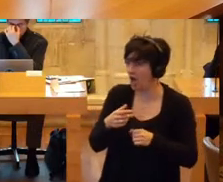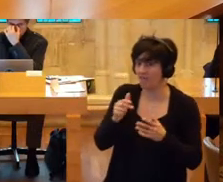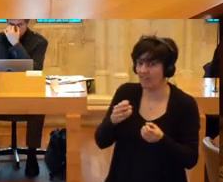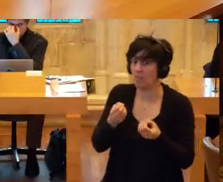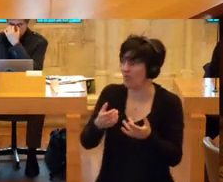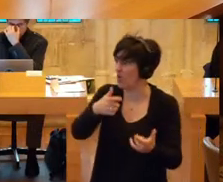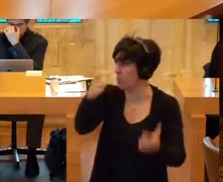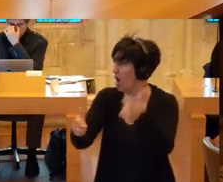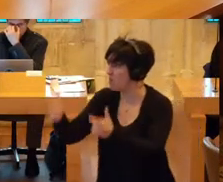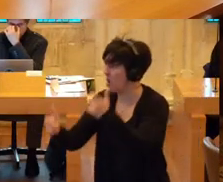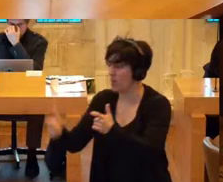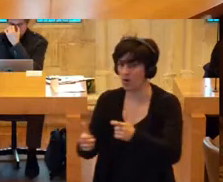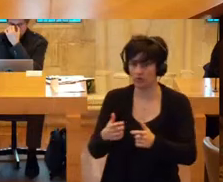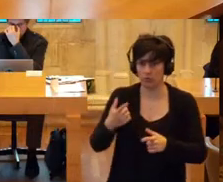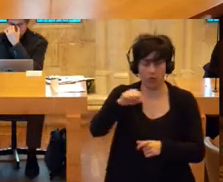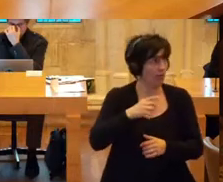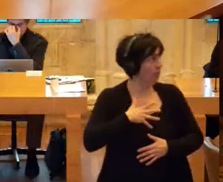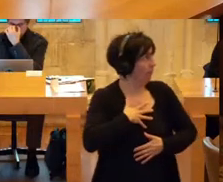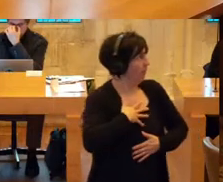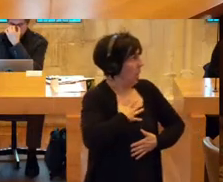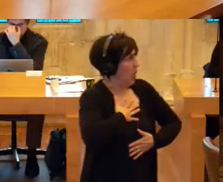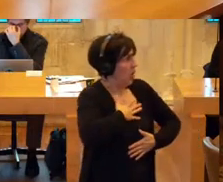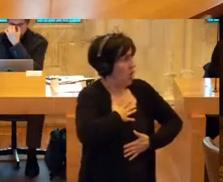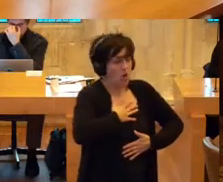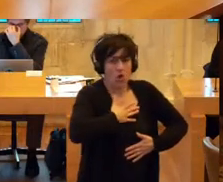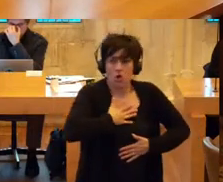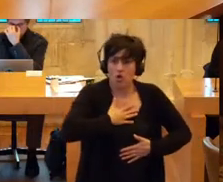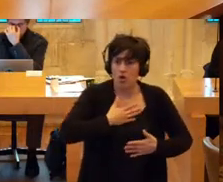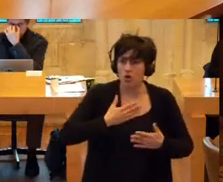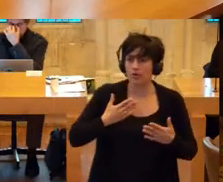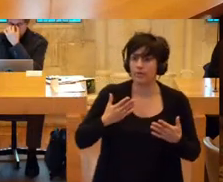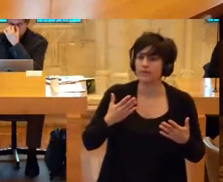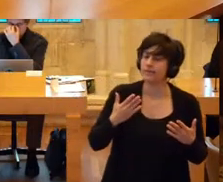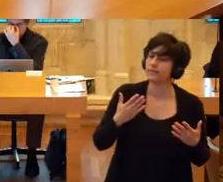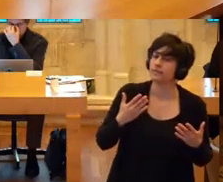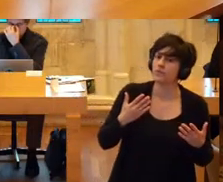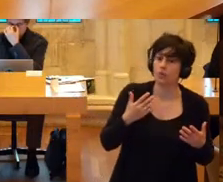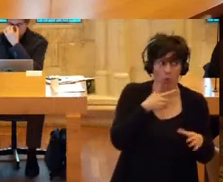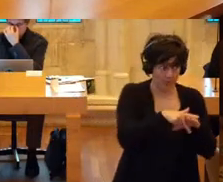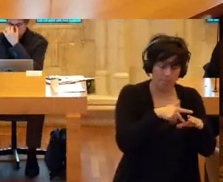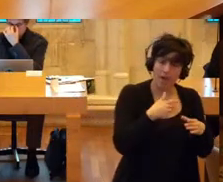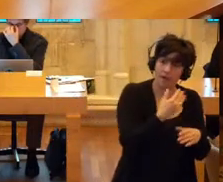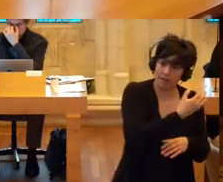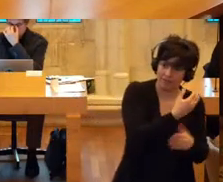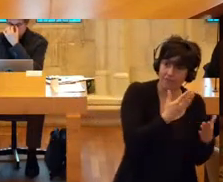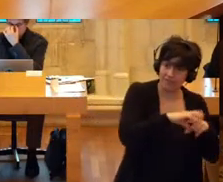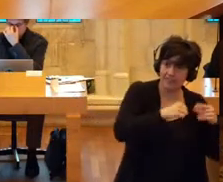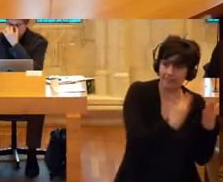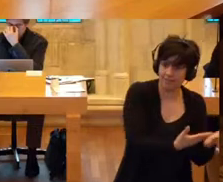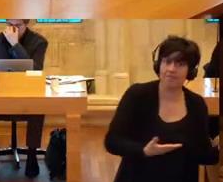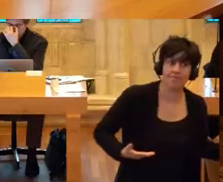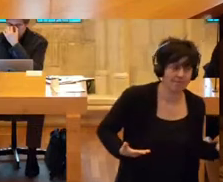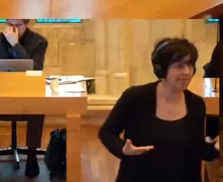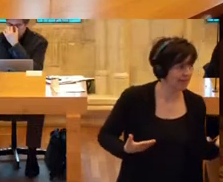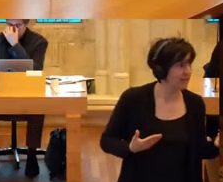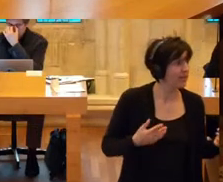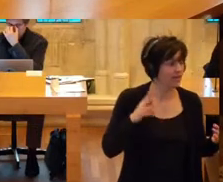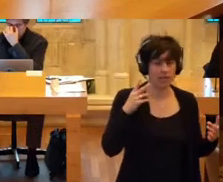ville, ça allait évidemment attenter à leur propre survie. Ce qui, là aussi, factuellement, est démontré